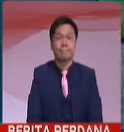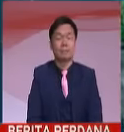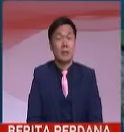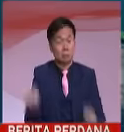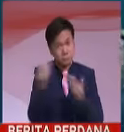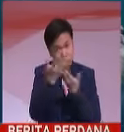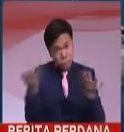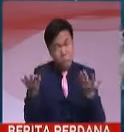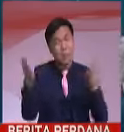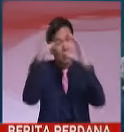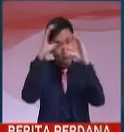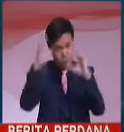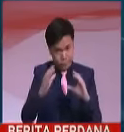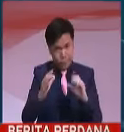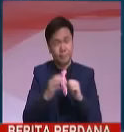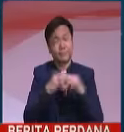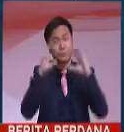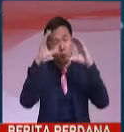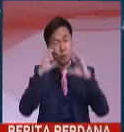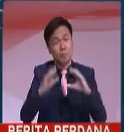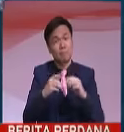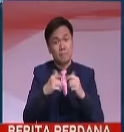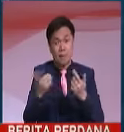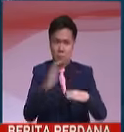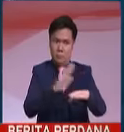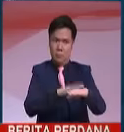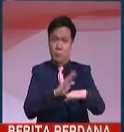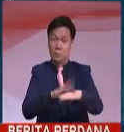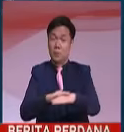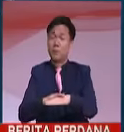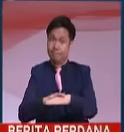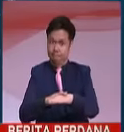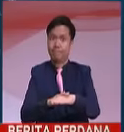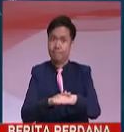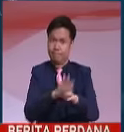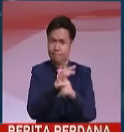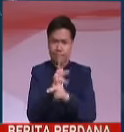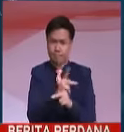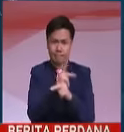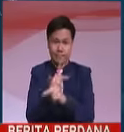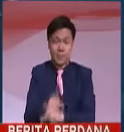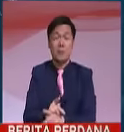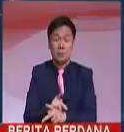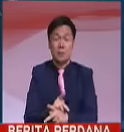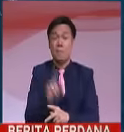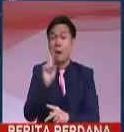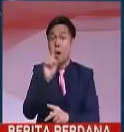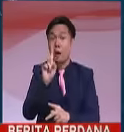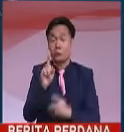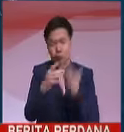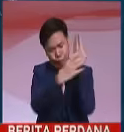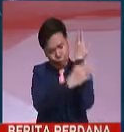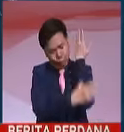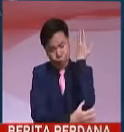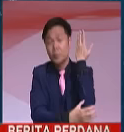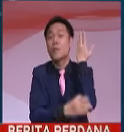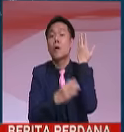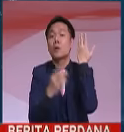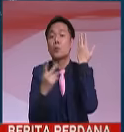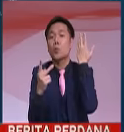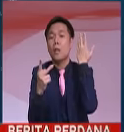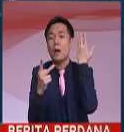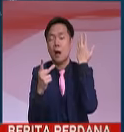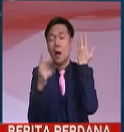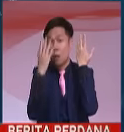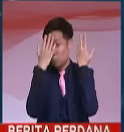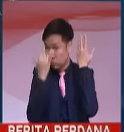juga medley setelah pun mengeluarkan aman cuaca tingkat waspada melibatkan kawasan-kawasan yang berwarna kuning yang